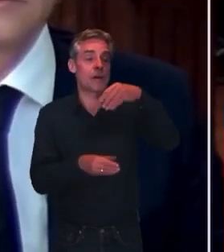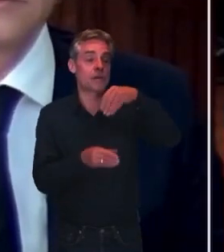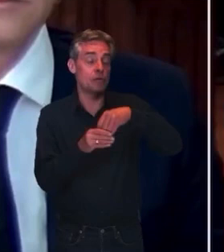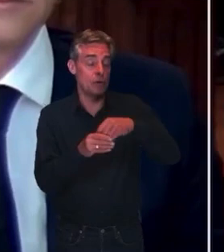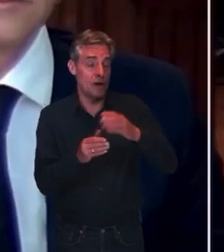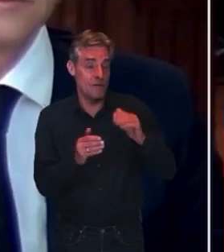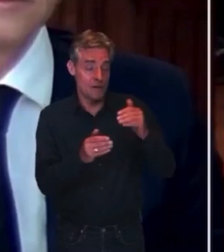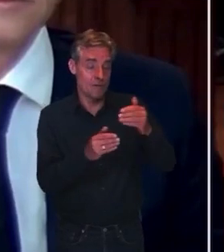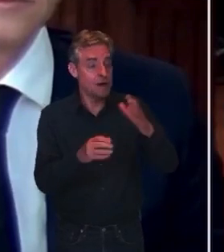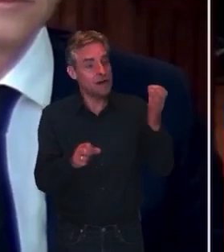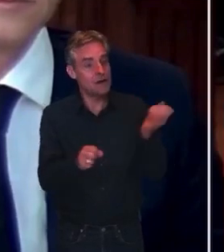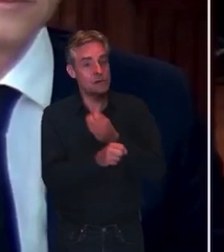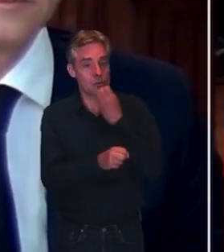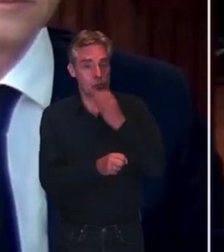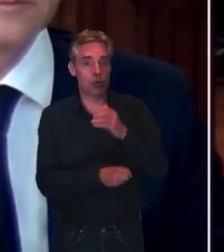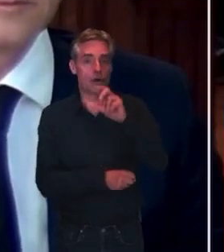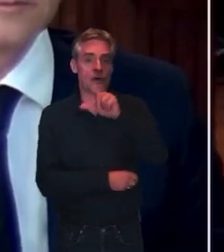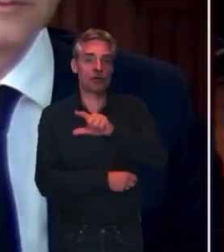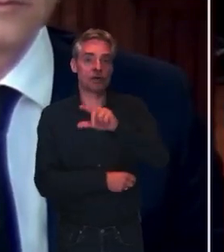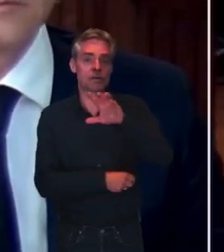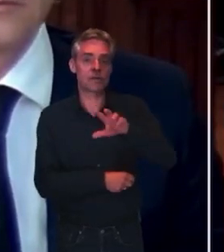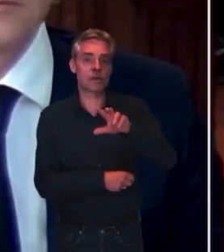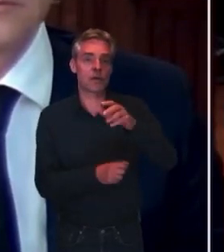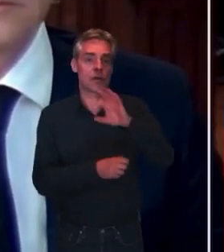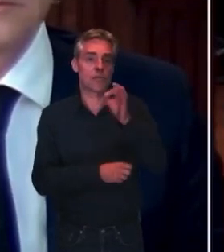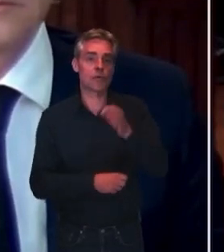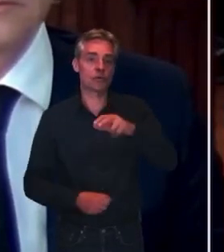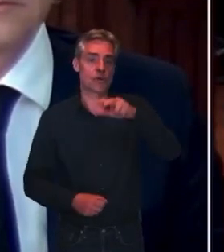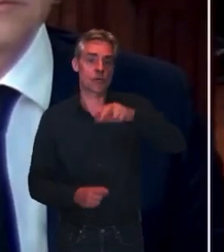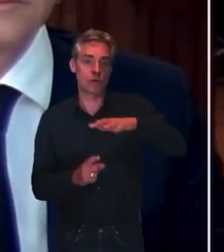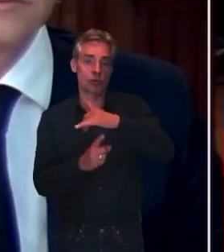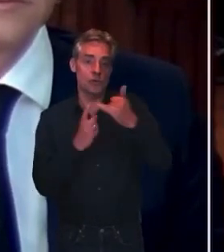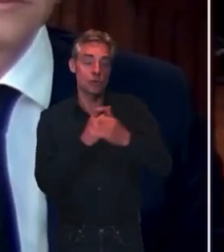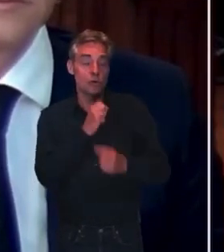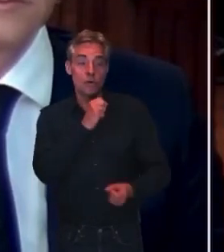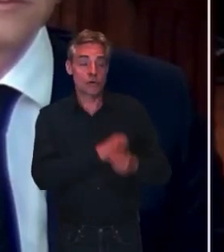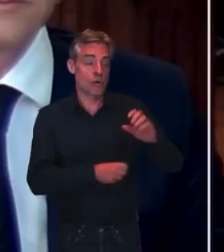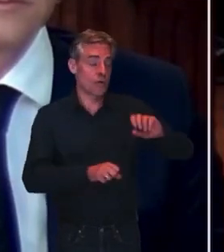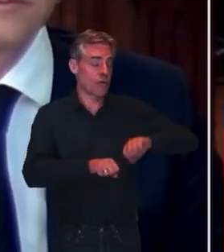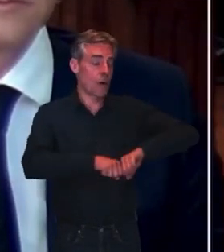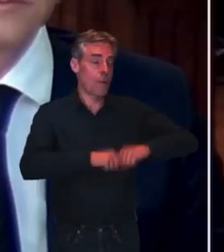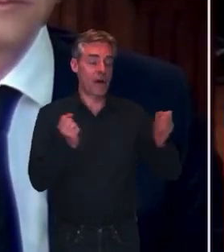l'état à 25% de logements sociaux, sauf à engager une rupture radicale.